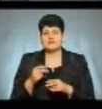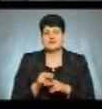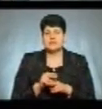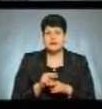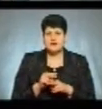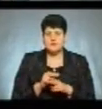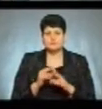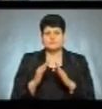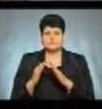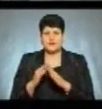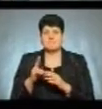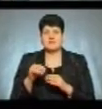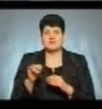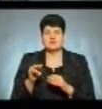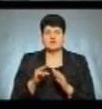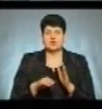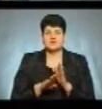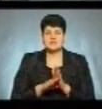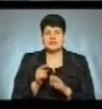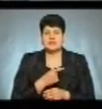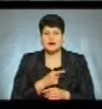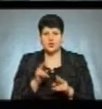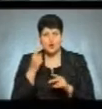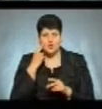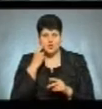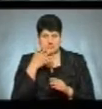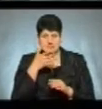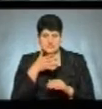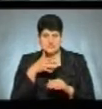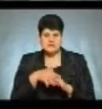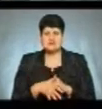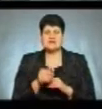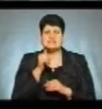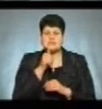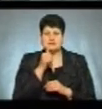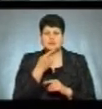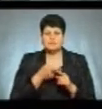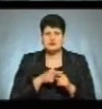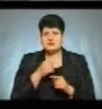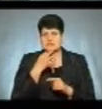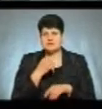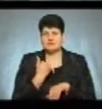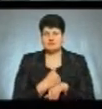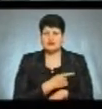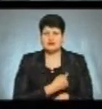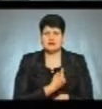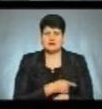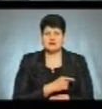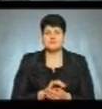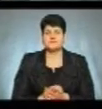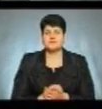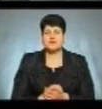покрівлі на будівлі Підволочиської лікарні оцінюватимуть завтра. Про це нам повідомив головний лікар цього медичного закладу Петро